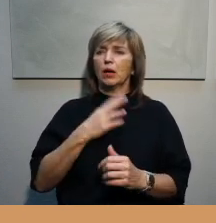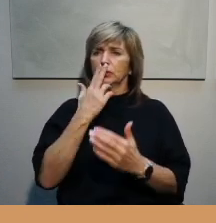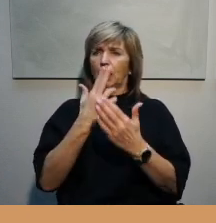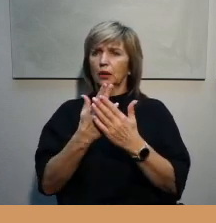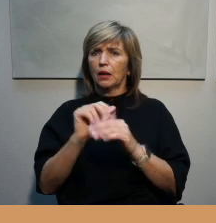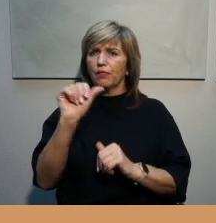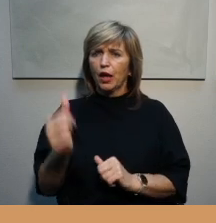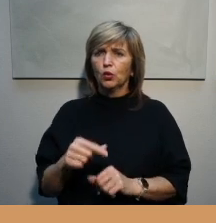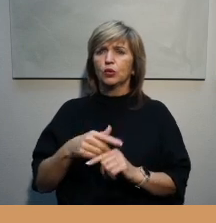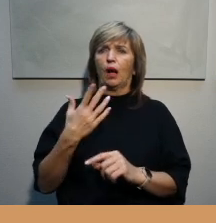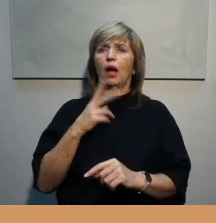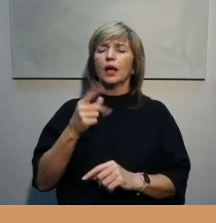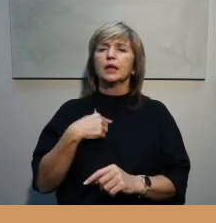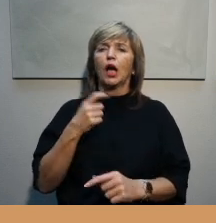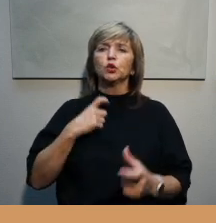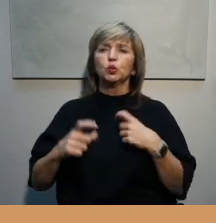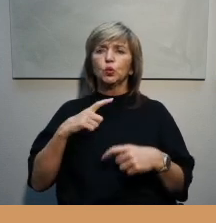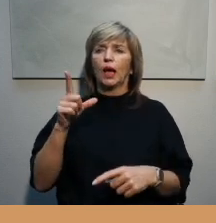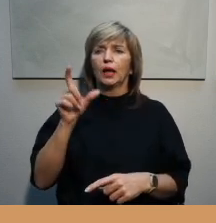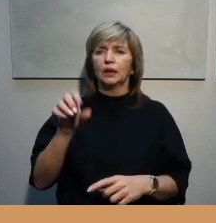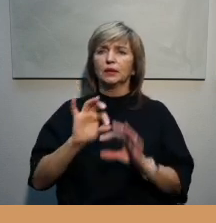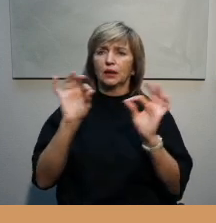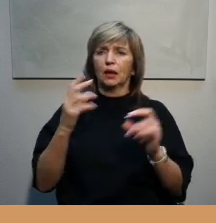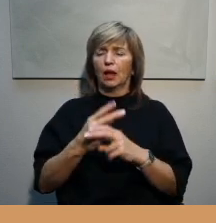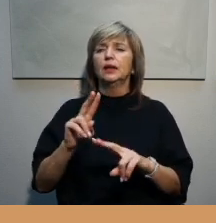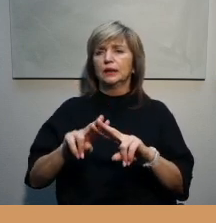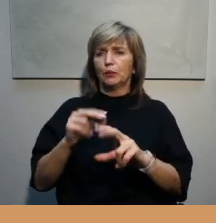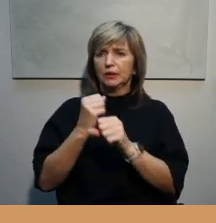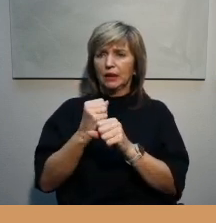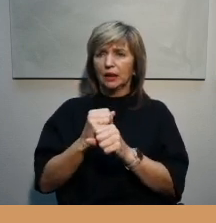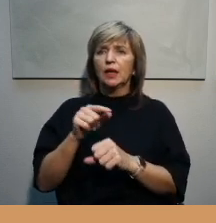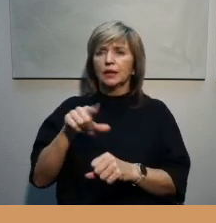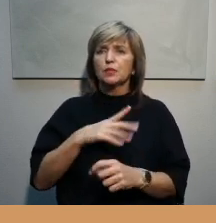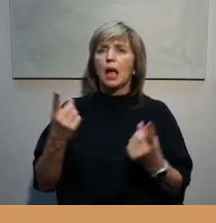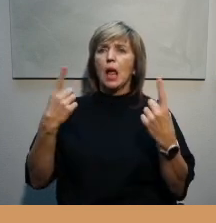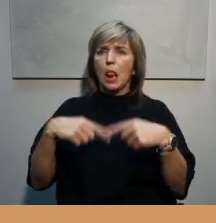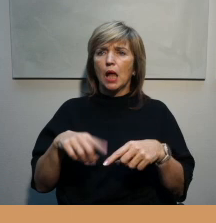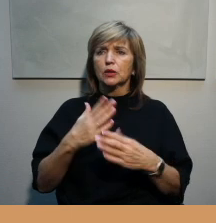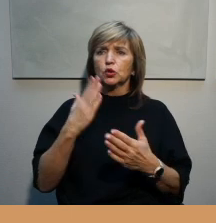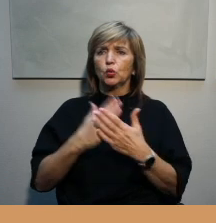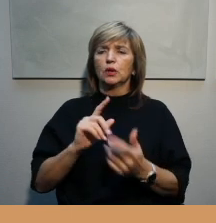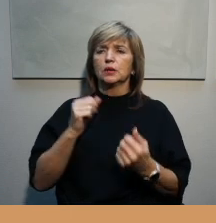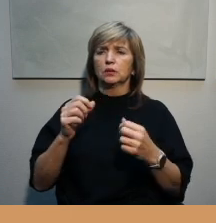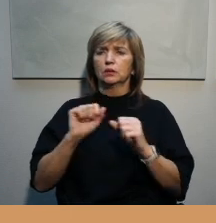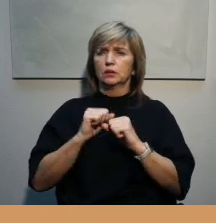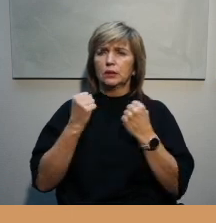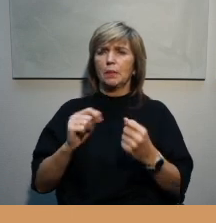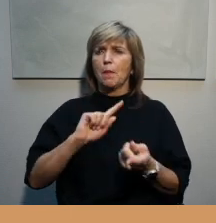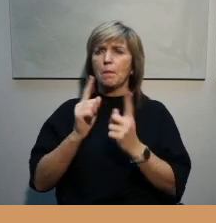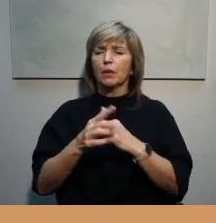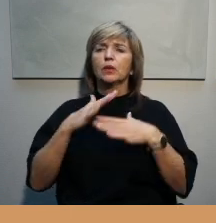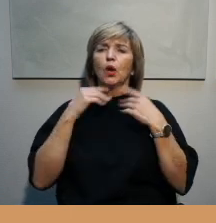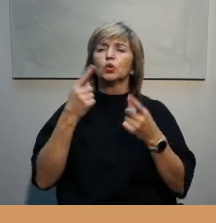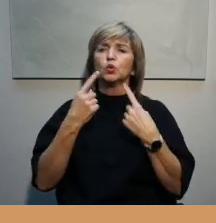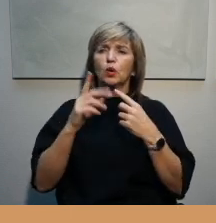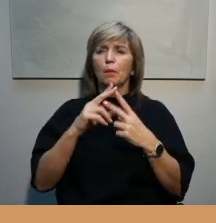skatījumu, tad, kad es kā students sāku strādāt ieslodzījuma vietā, tas bija laiks, kad jau notika straujas pārmaiņas un daudz runāja